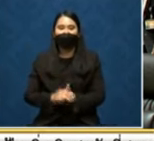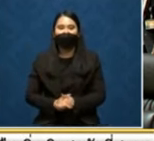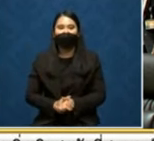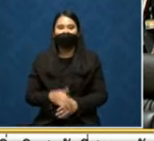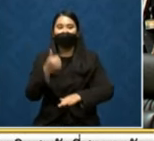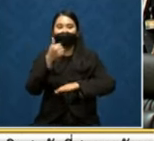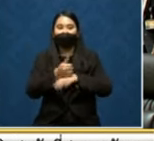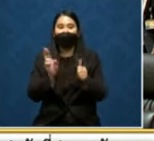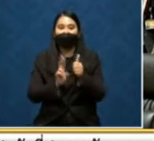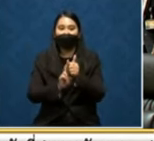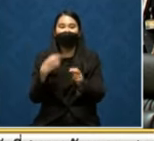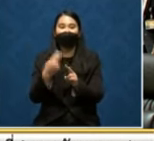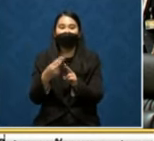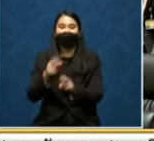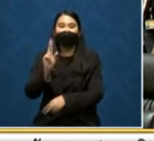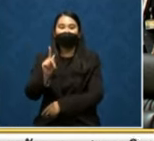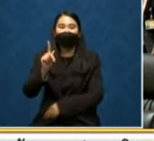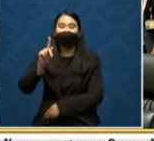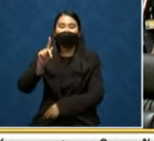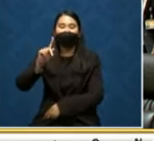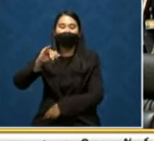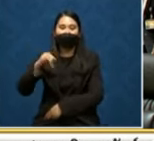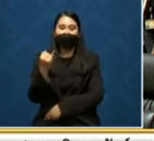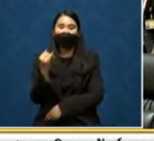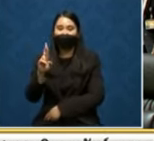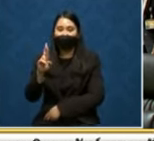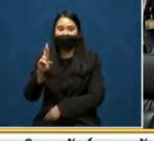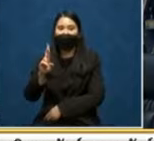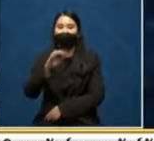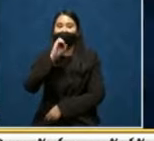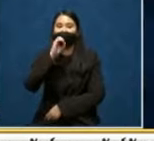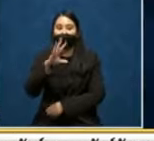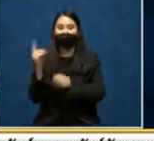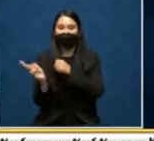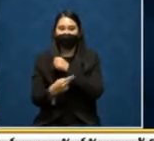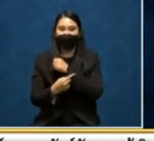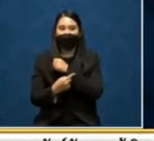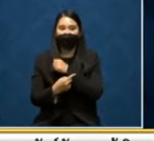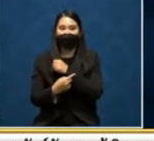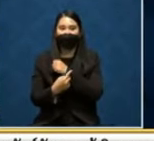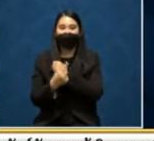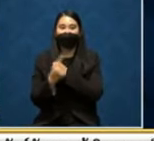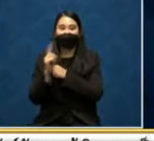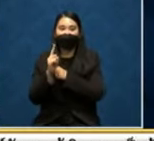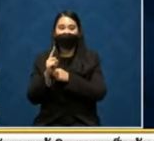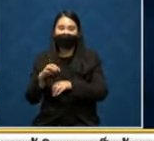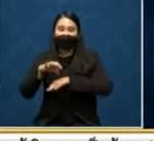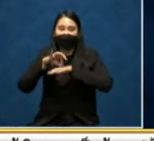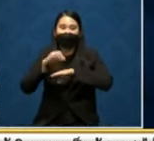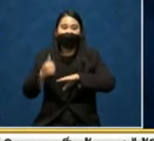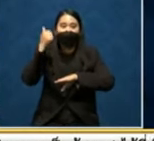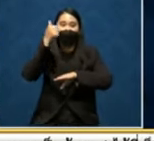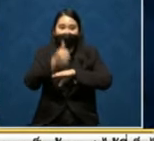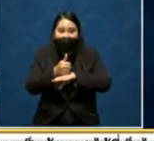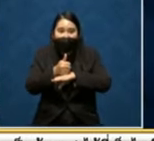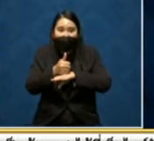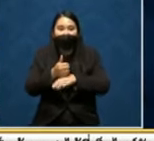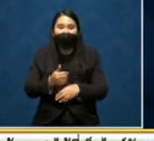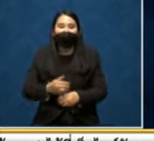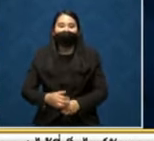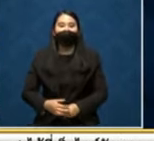อธิบดีขจรที่ลงนามหนังสือในวันนั้นให้ผู้รับเหมาถูกลงโทษให้เป็นอธิบดีในปัจจุบัน